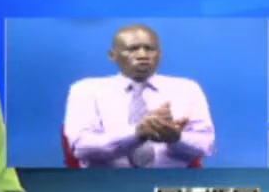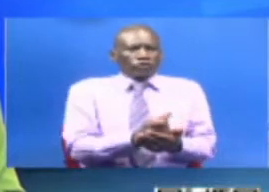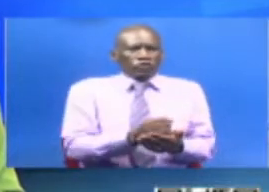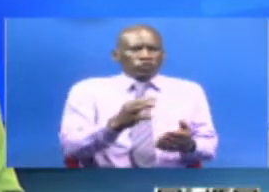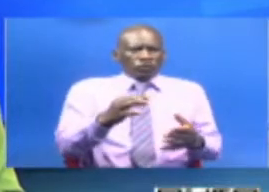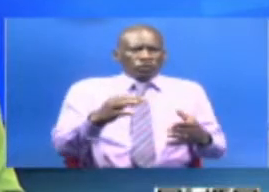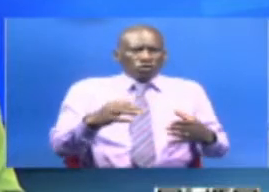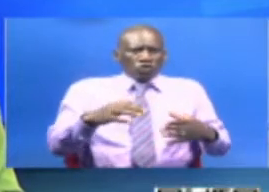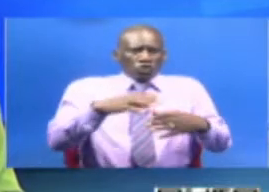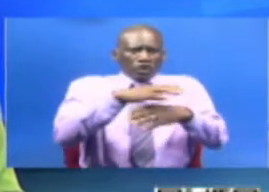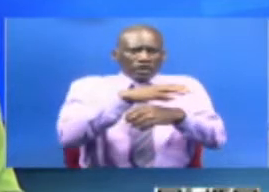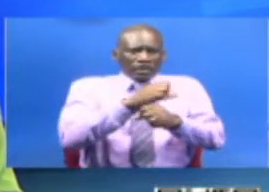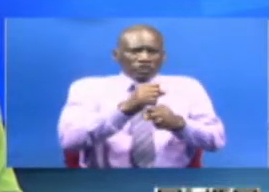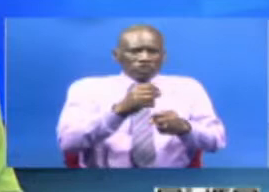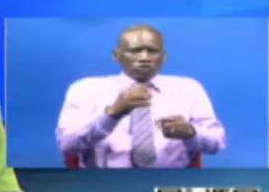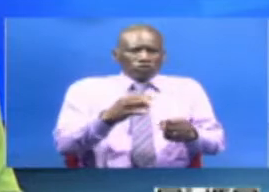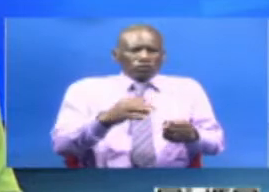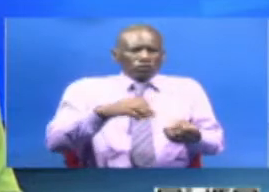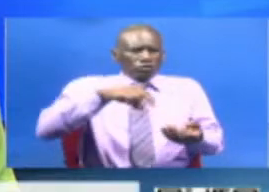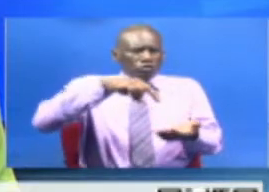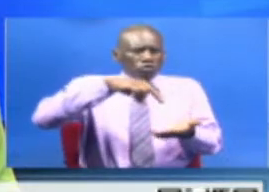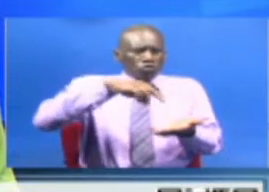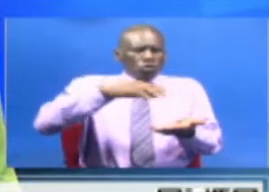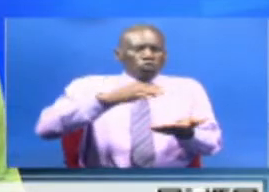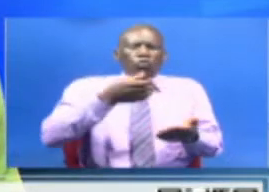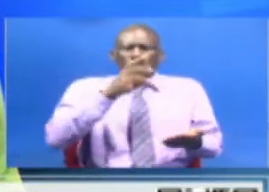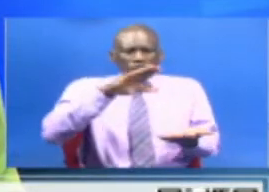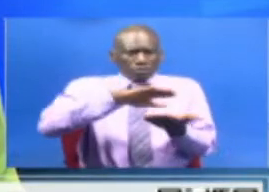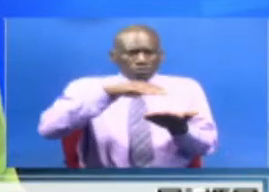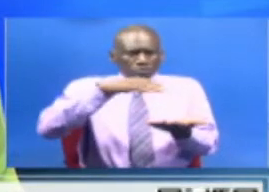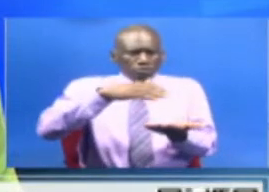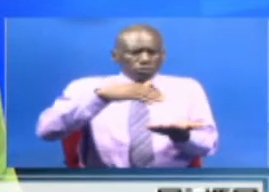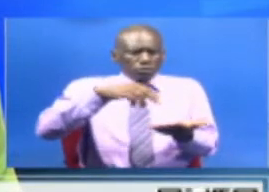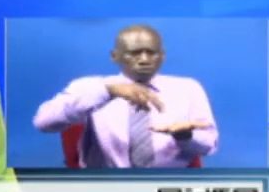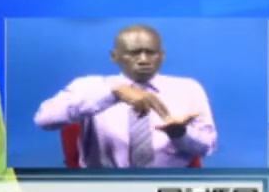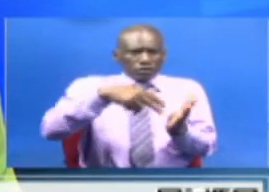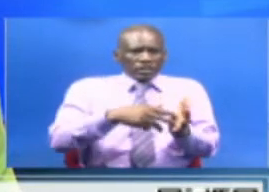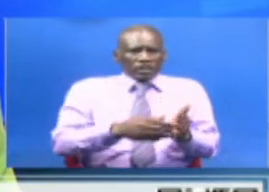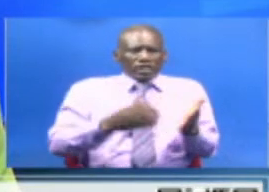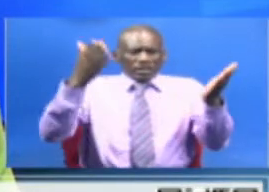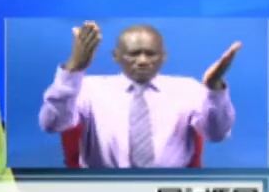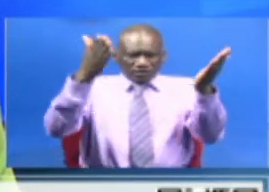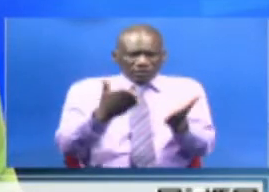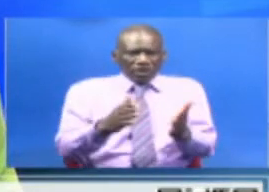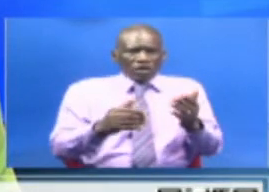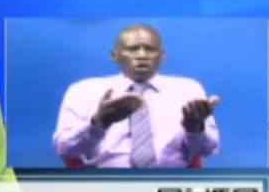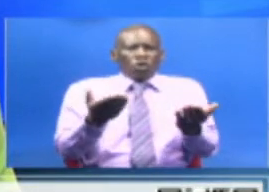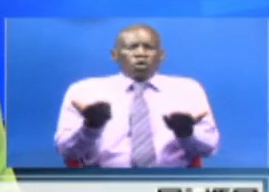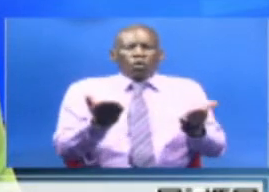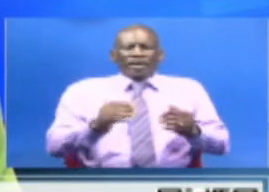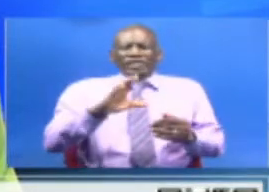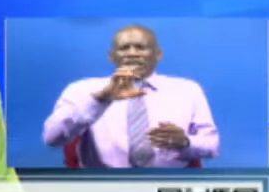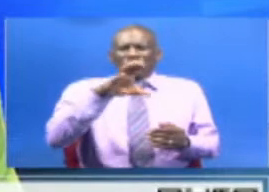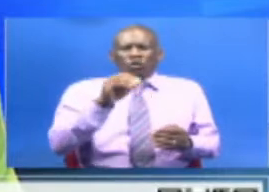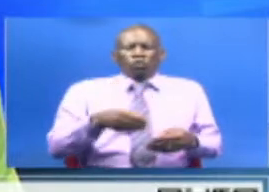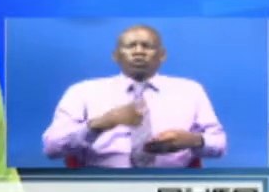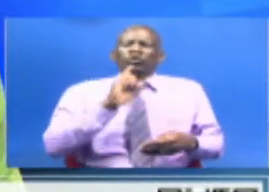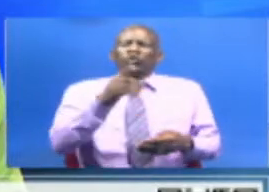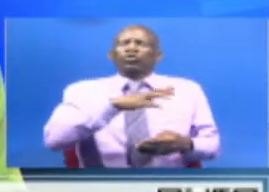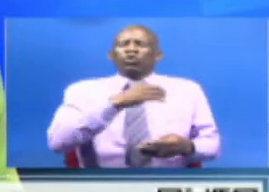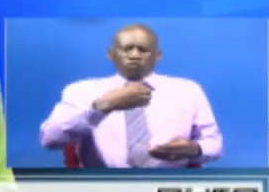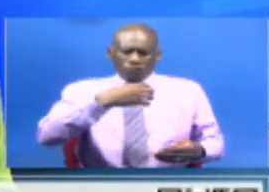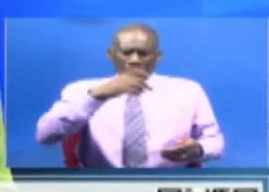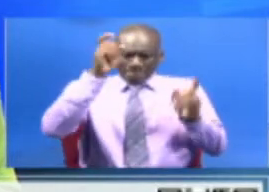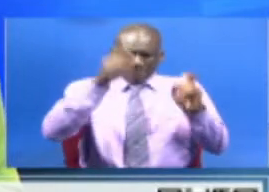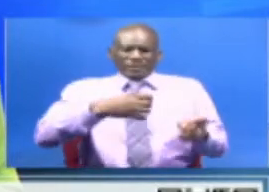la ustawishaji wa miradi ya maji ukanda wa kati wa bonde baada ya mkurugenzi mkuu Samuel Oruma kupewa likizo ya lazima